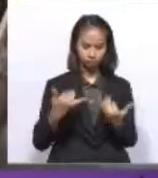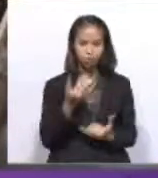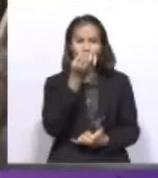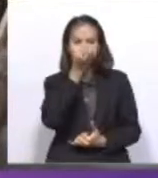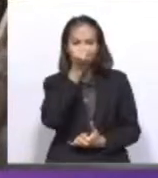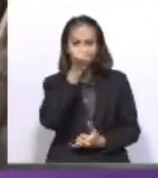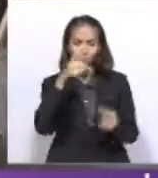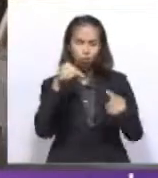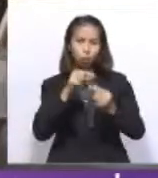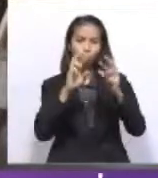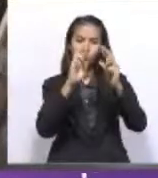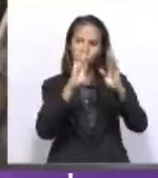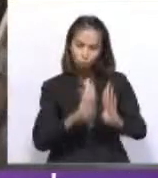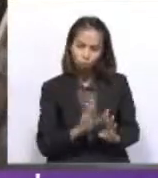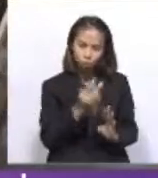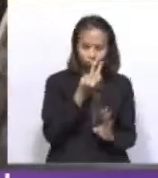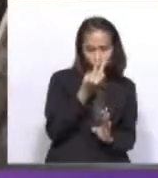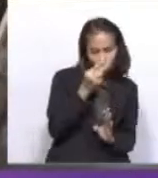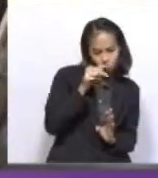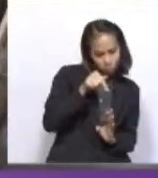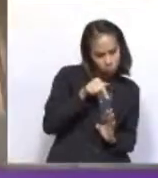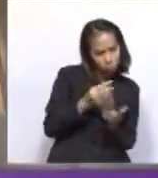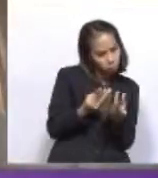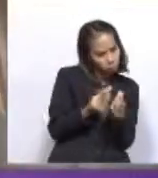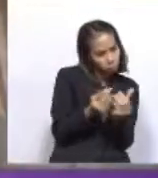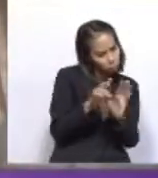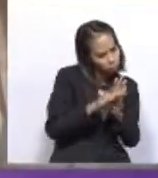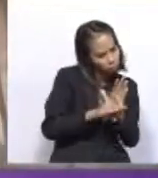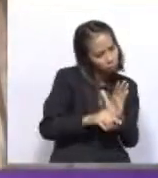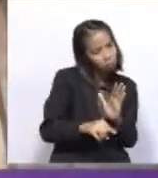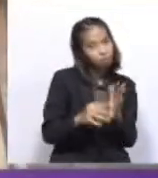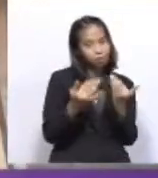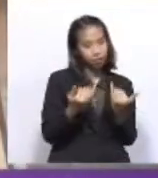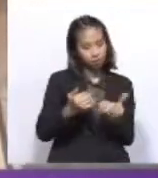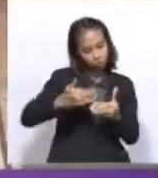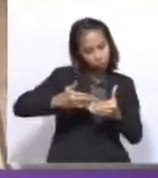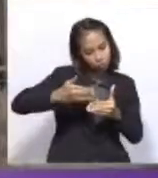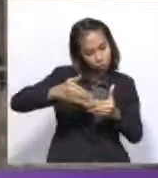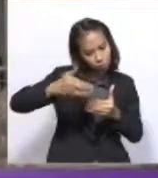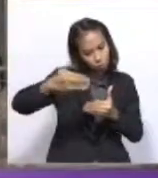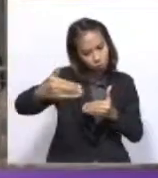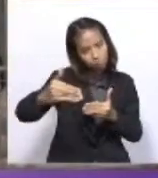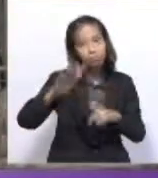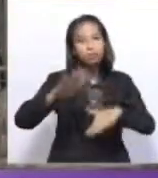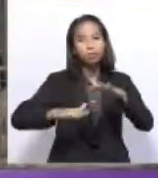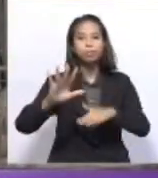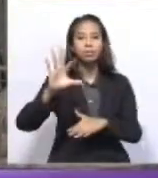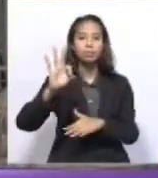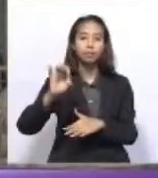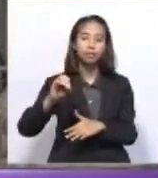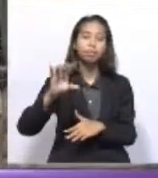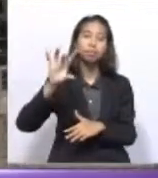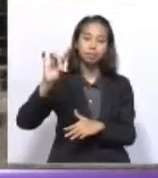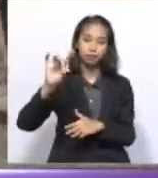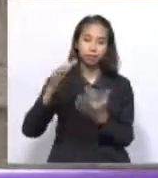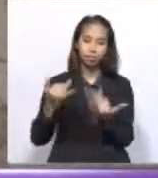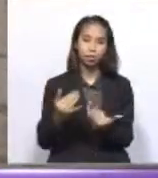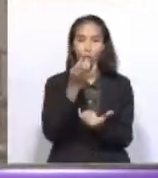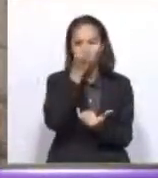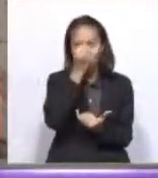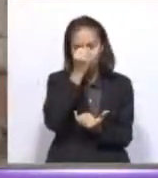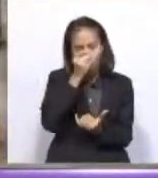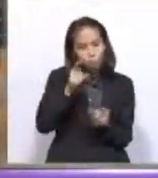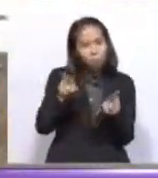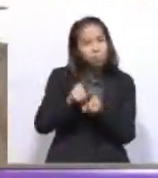อบระบบเพื่อเก็บรายละเอียดของงานซึ่งภาพรวมมีความคืบหน้าแล้ว98%โดยจะมีการทดสอบระบบการทำงานเสมือนจริง